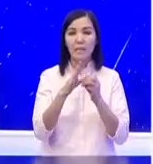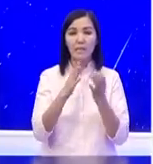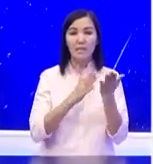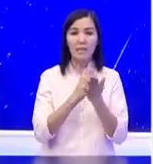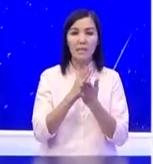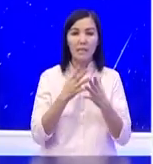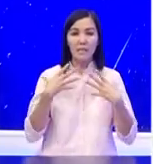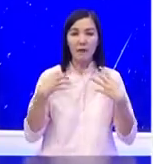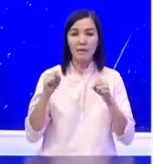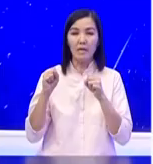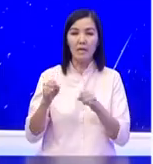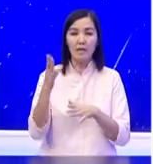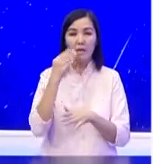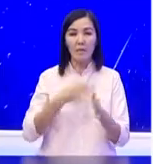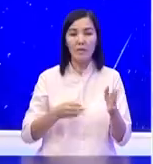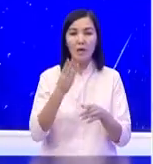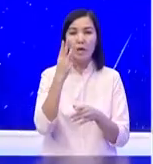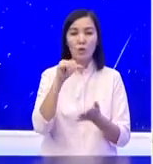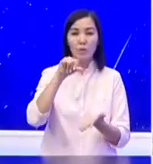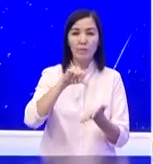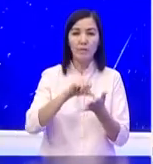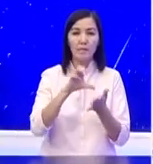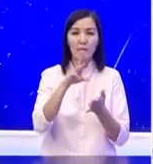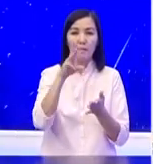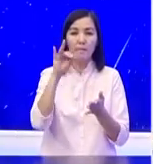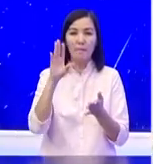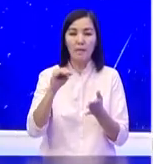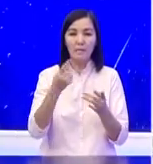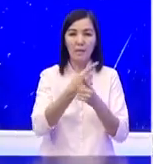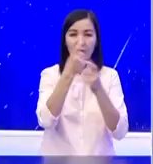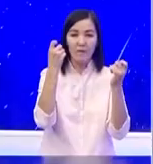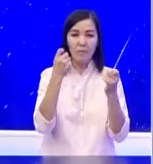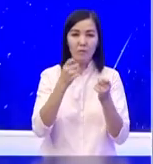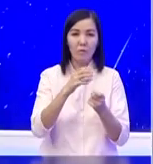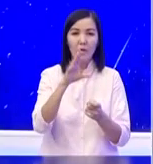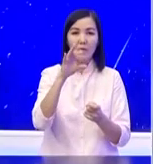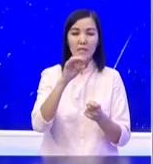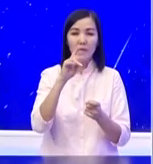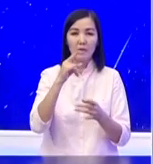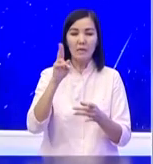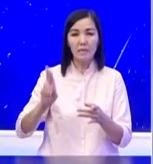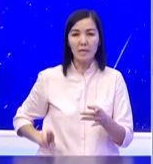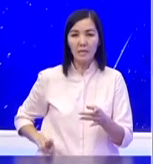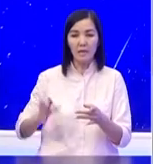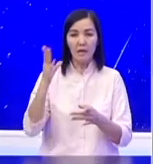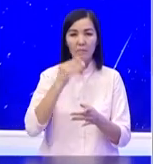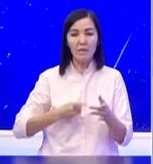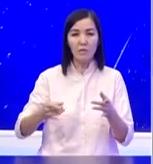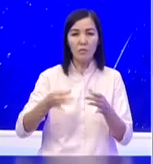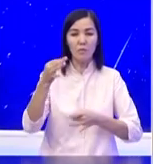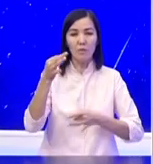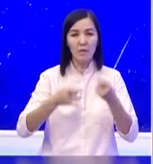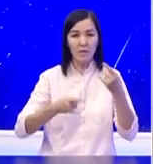работников здравоохранения Алматинской области и 3 представителей СМИ за информационную работу. Серик Сарыбай, директор Алматинского областного телеканала